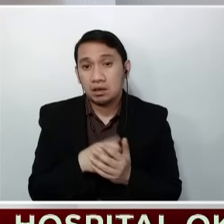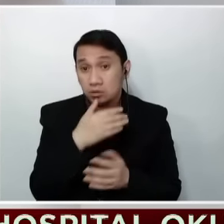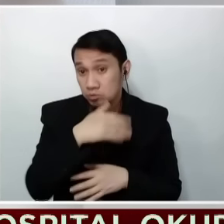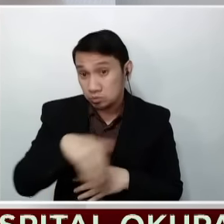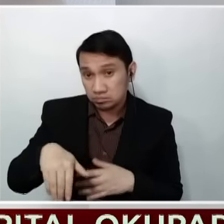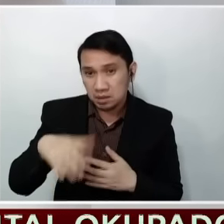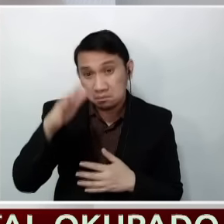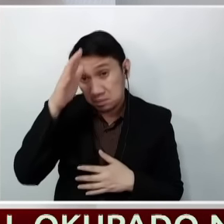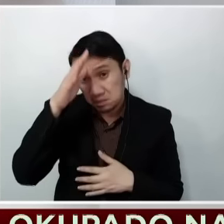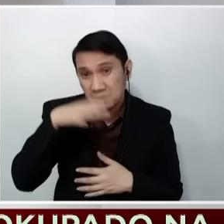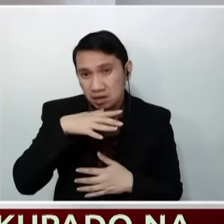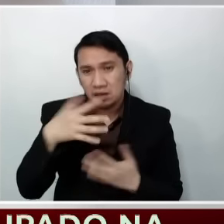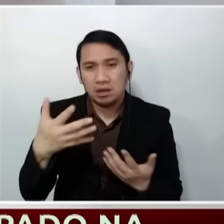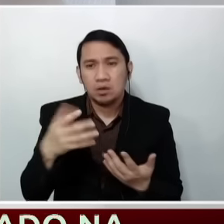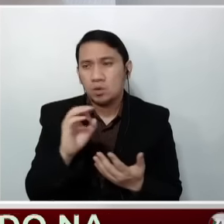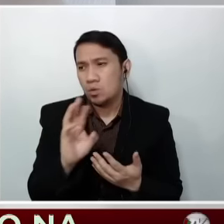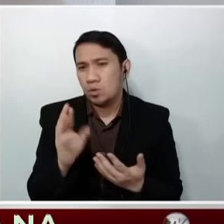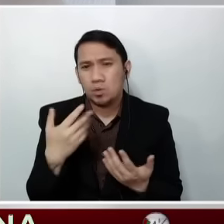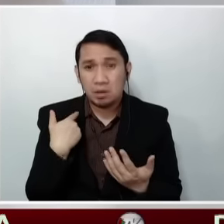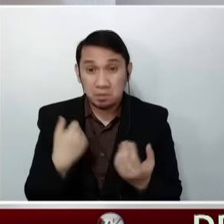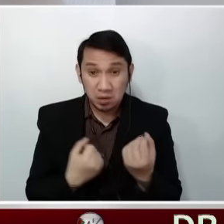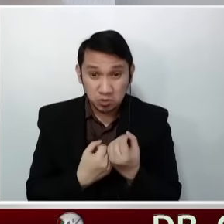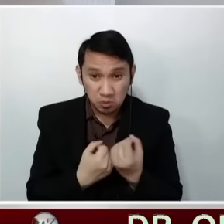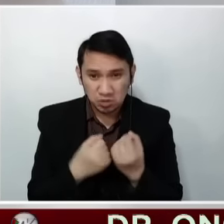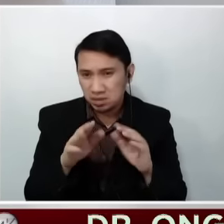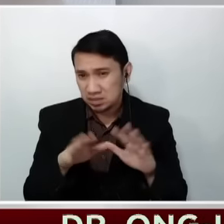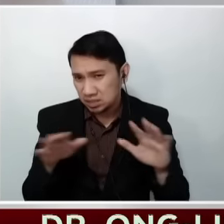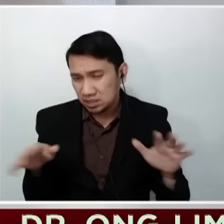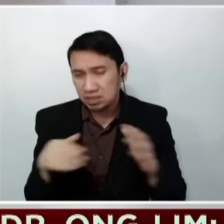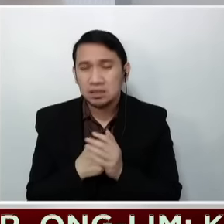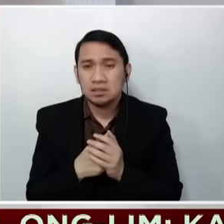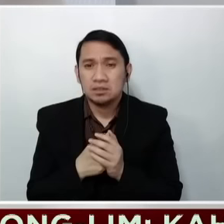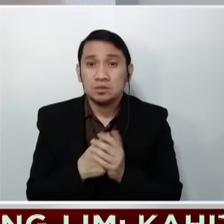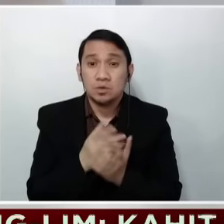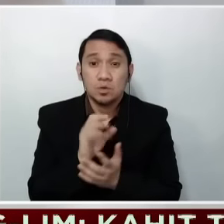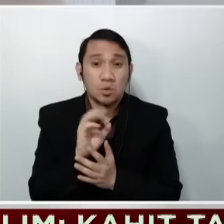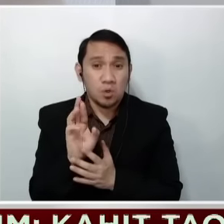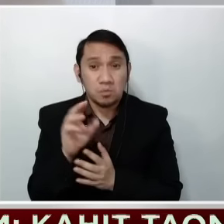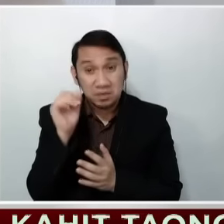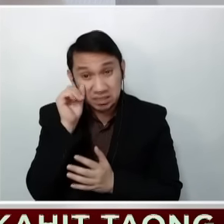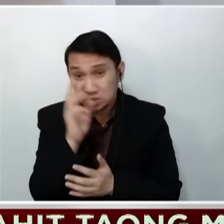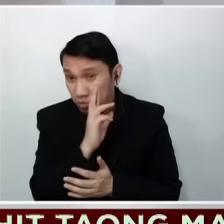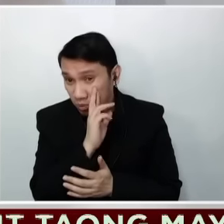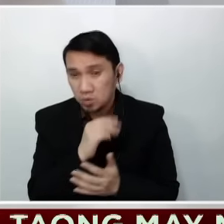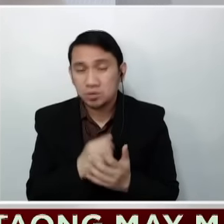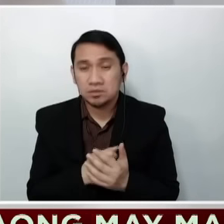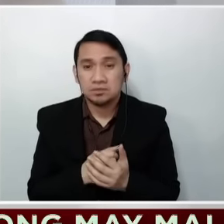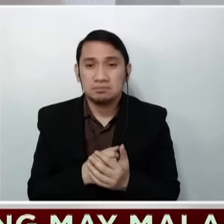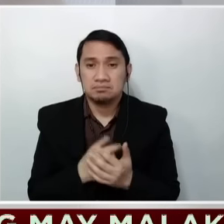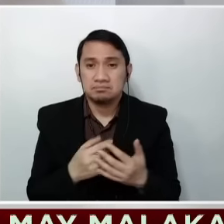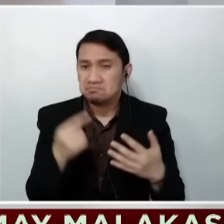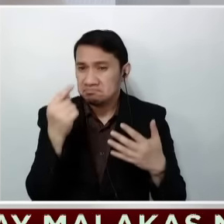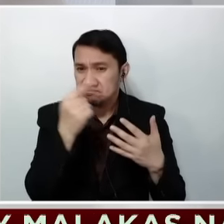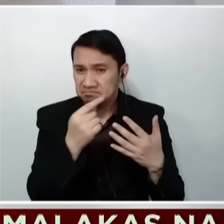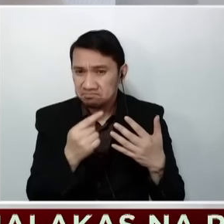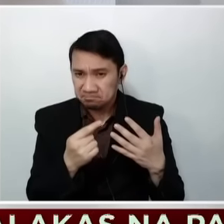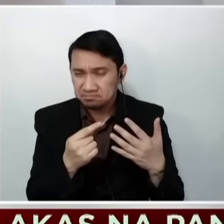mga sinusuportahan ng mga anak, yung mga senior citizens na